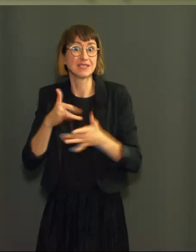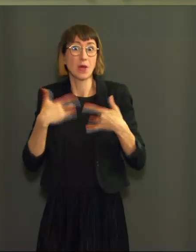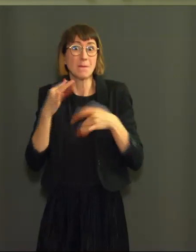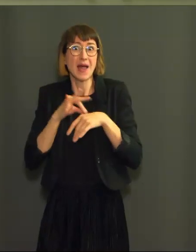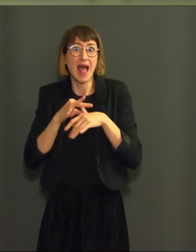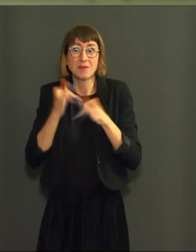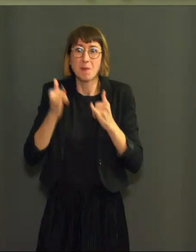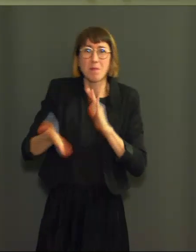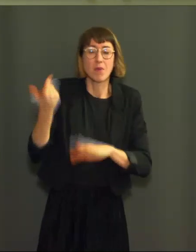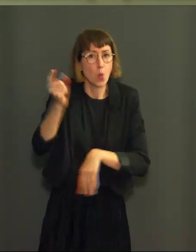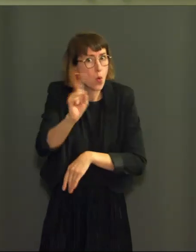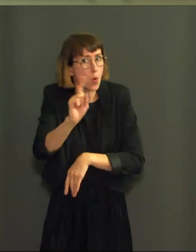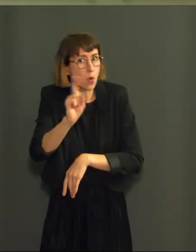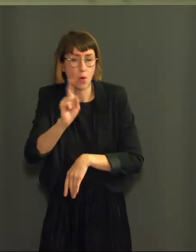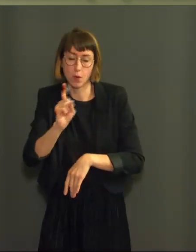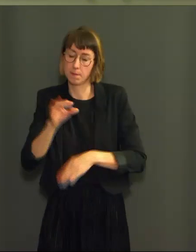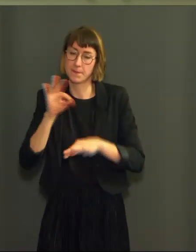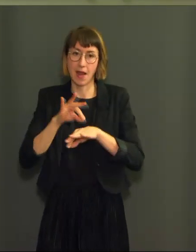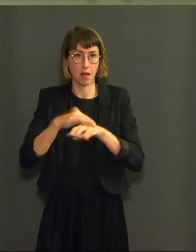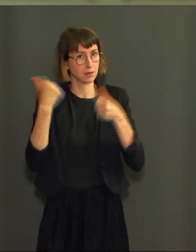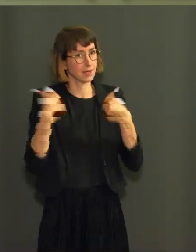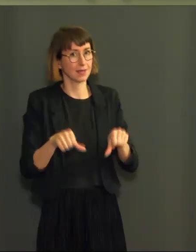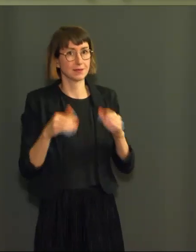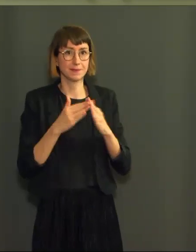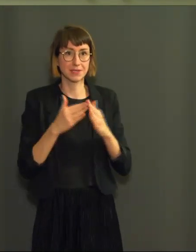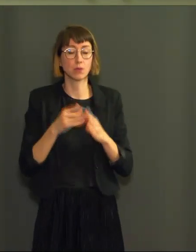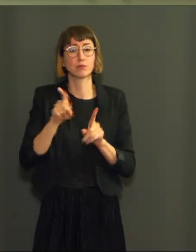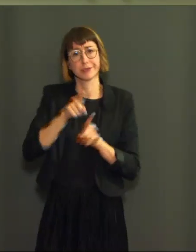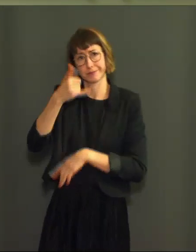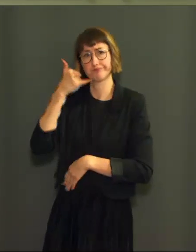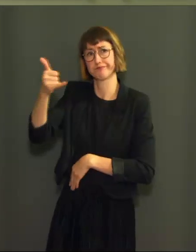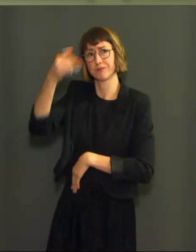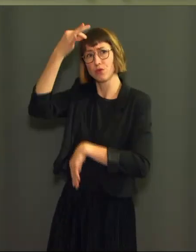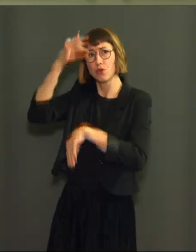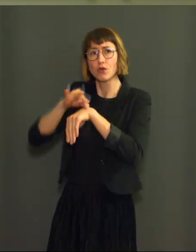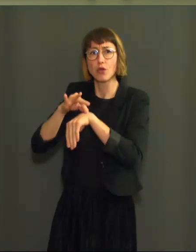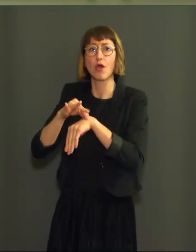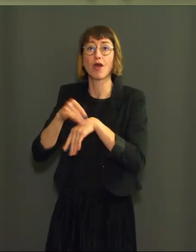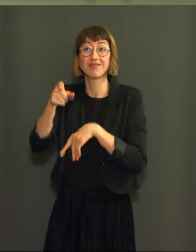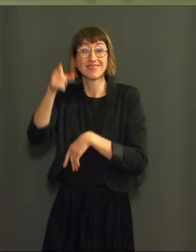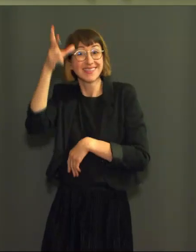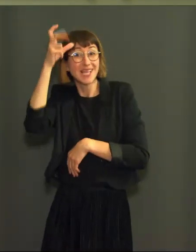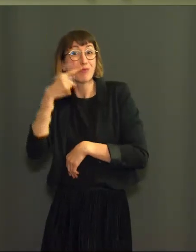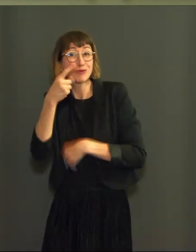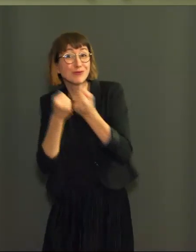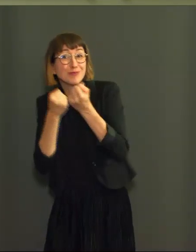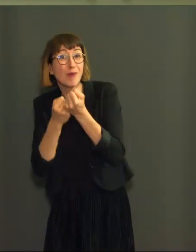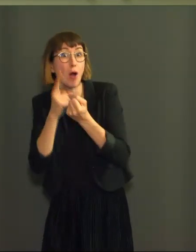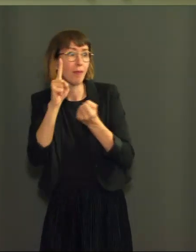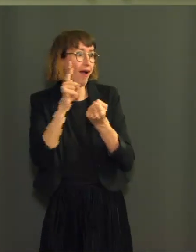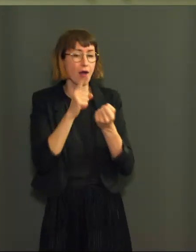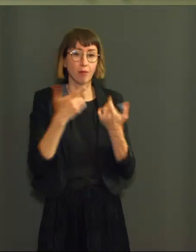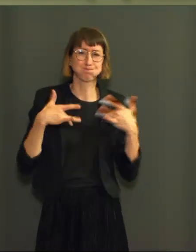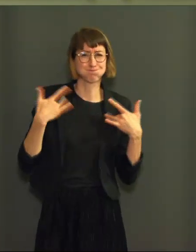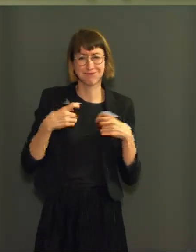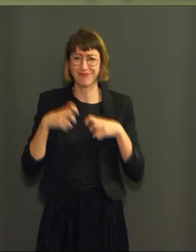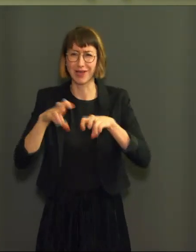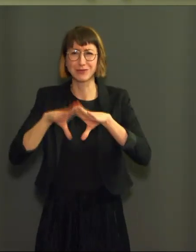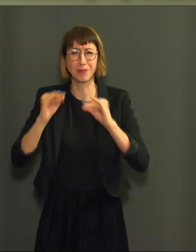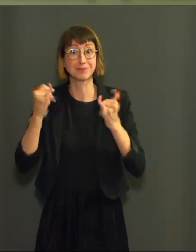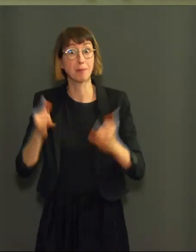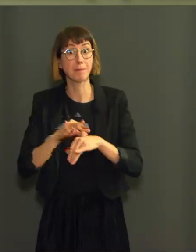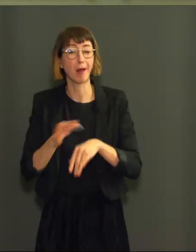médecin. Ne supportons que les diables et pas le virus. Nous serons tous prêts derrière notre équipe nationale demain et nous leur